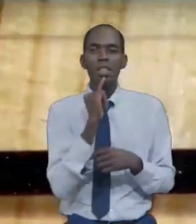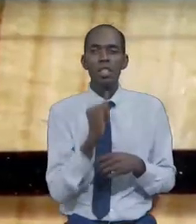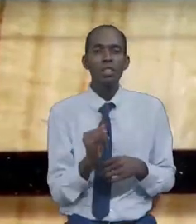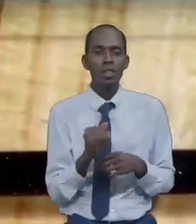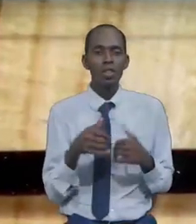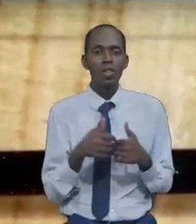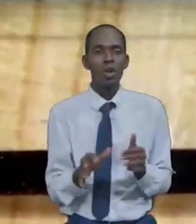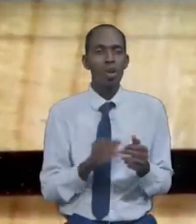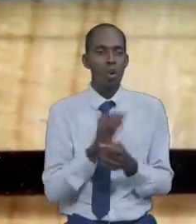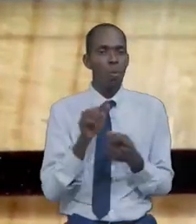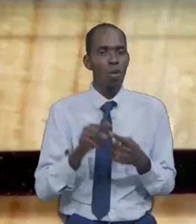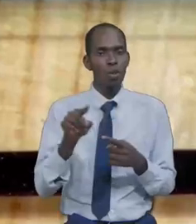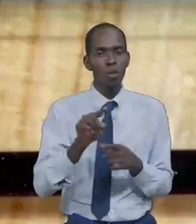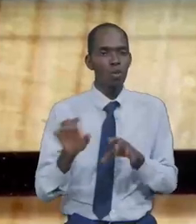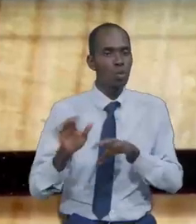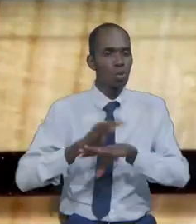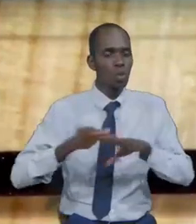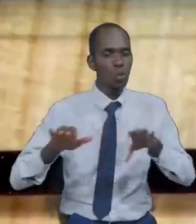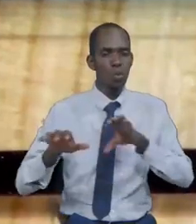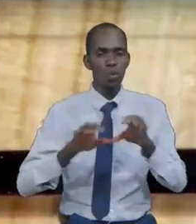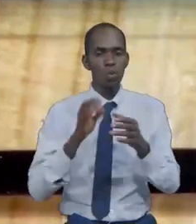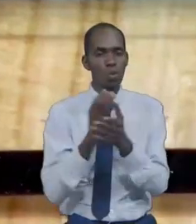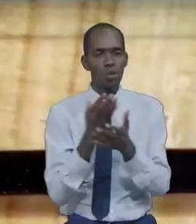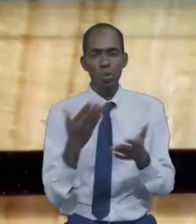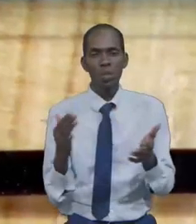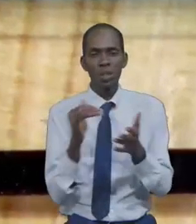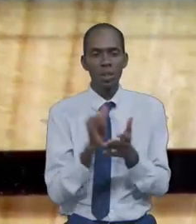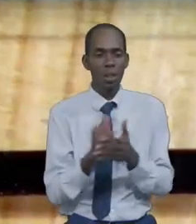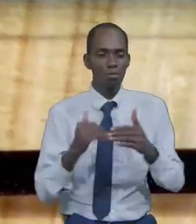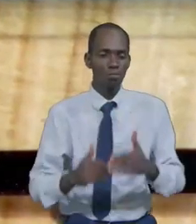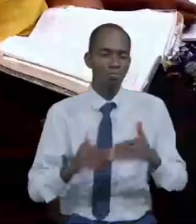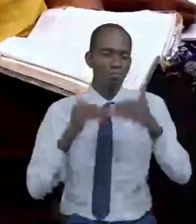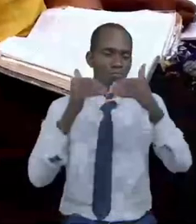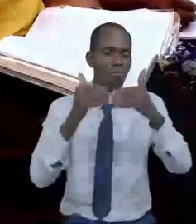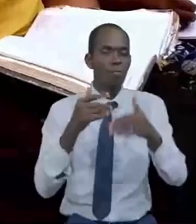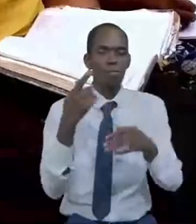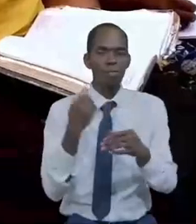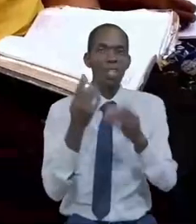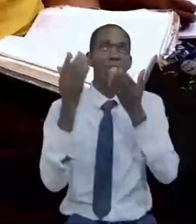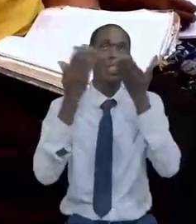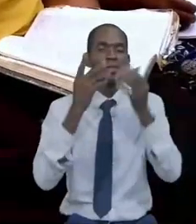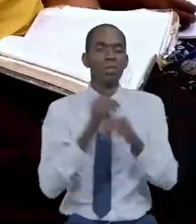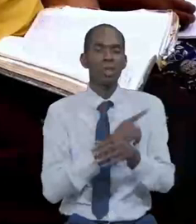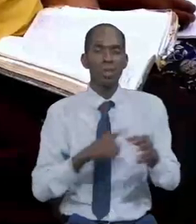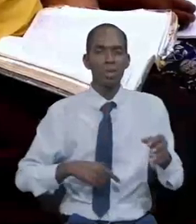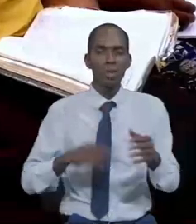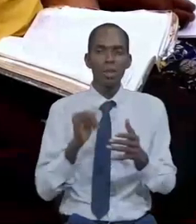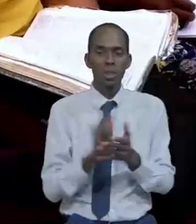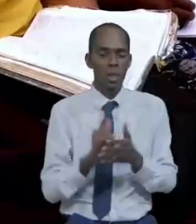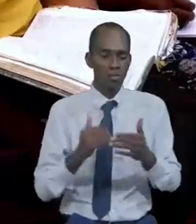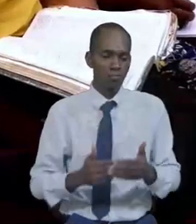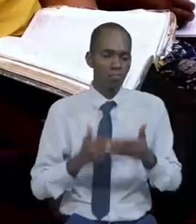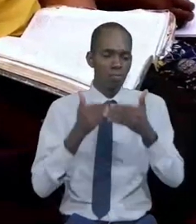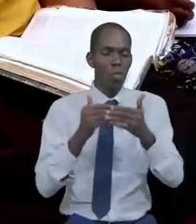ne faites rien qui promeuve le service du Seigneur, qui promeuve, qui pousse les gens